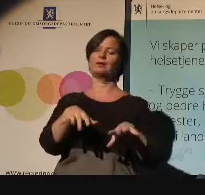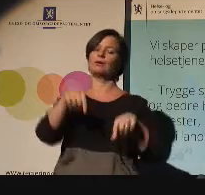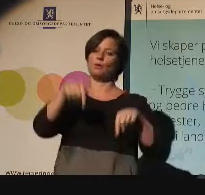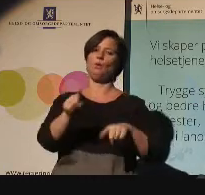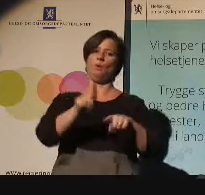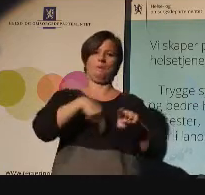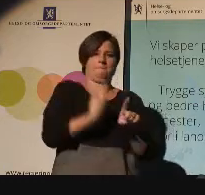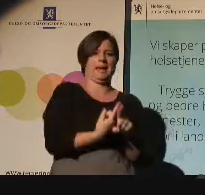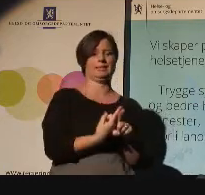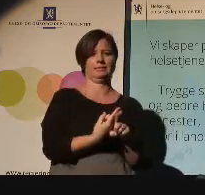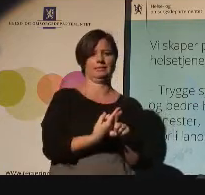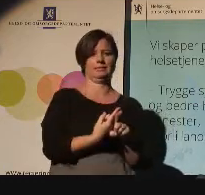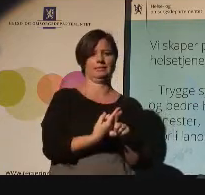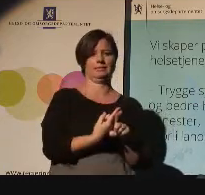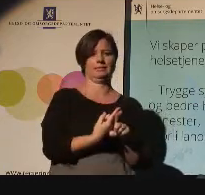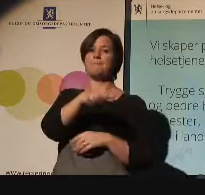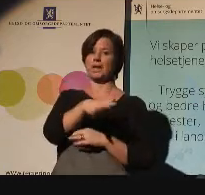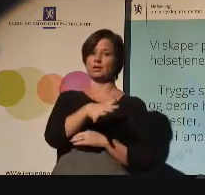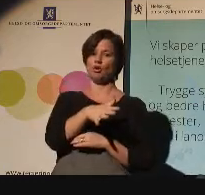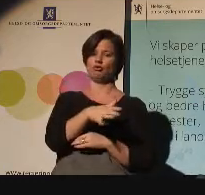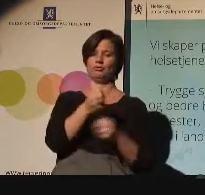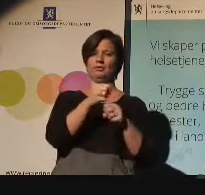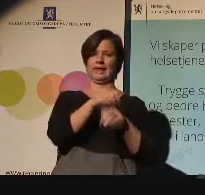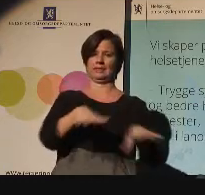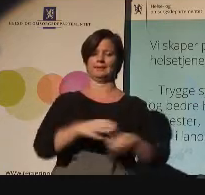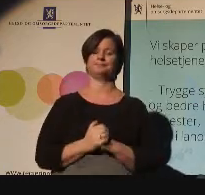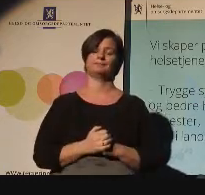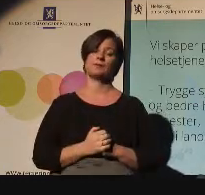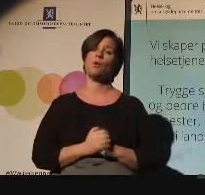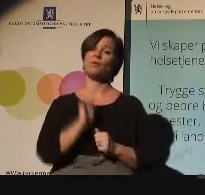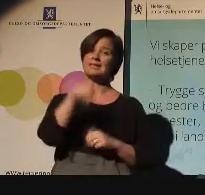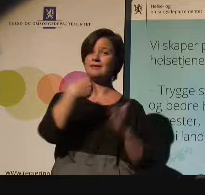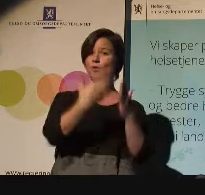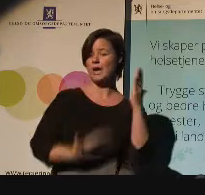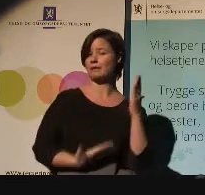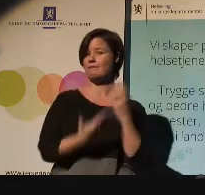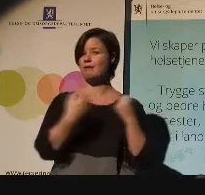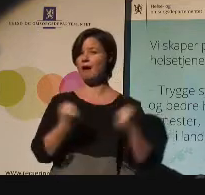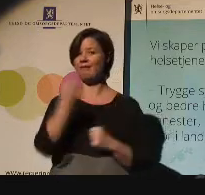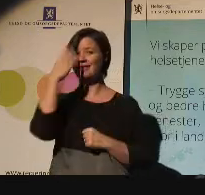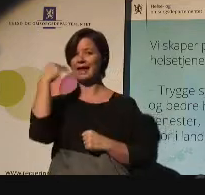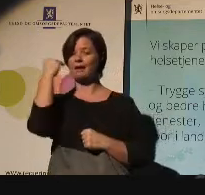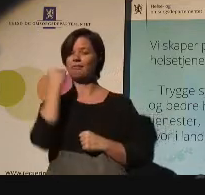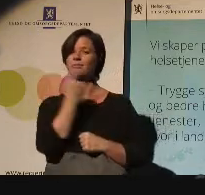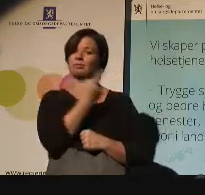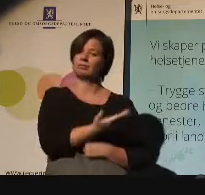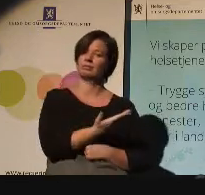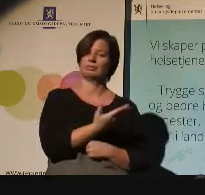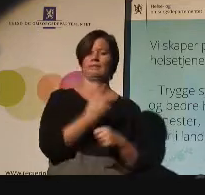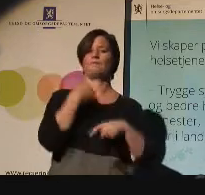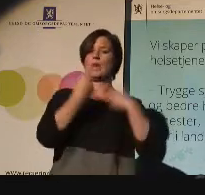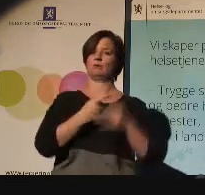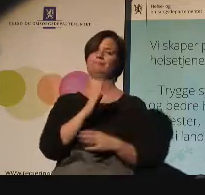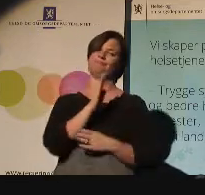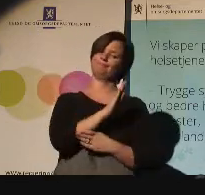Neste foredragsholder kommer fra Nederland for å fortelle oss om utviklingen av et nettverk fra Parkinson-pasienter.